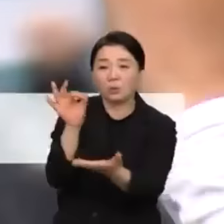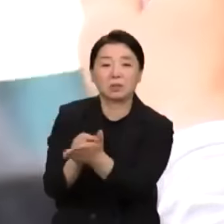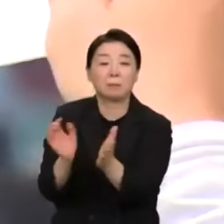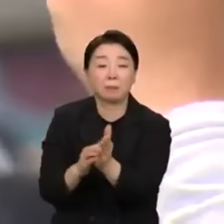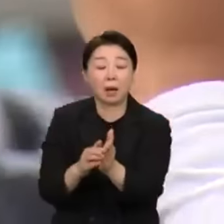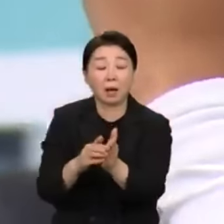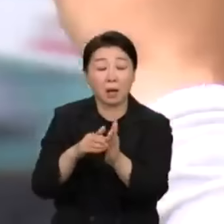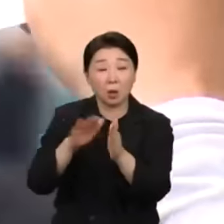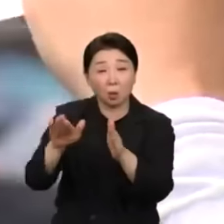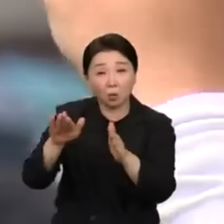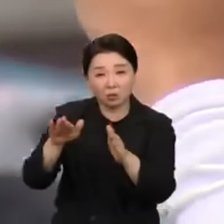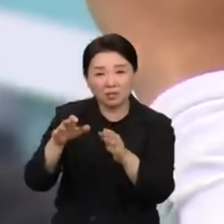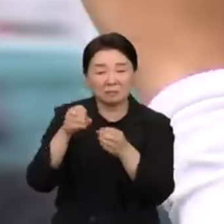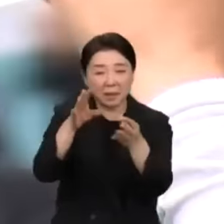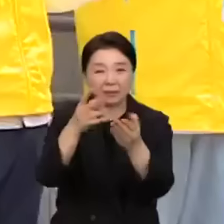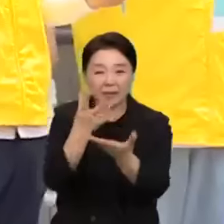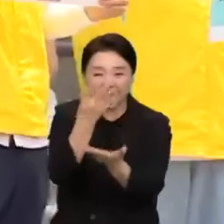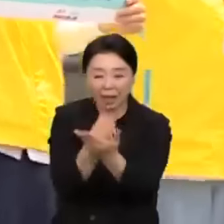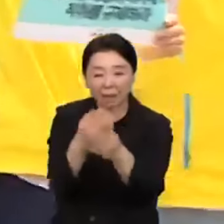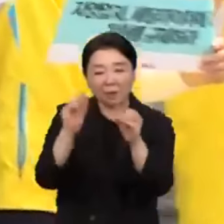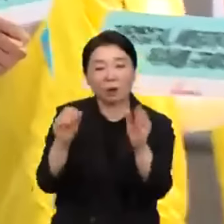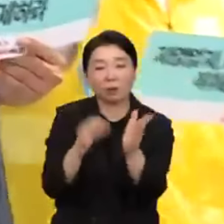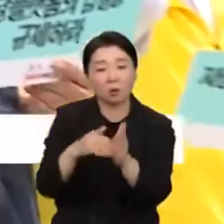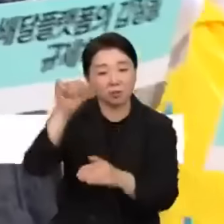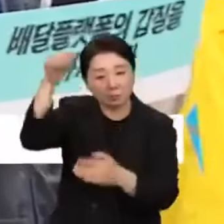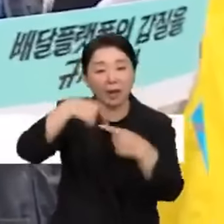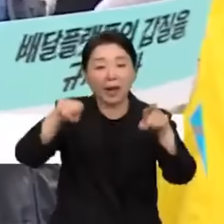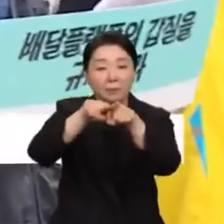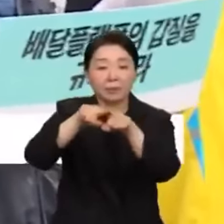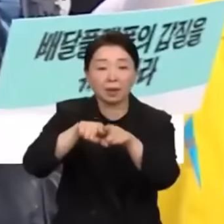끄고 집회에 나섰습니다.